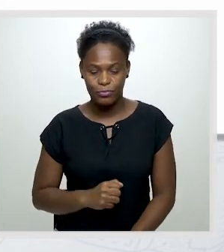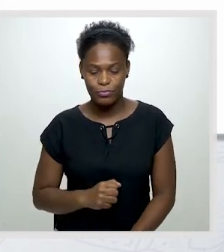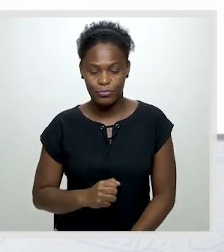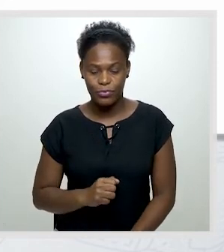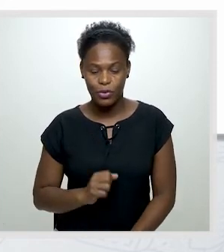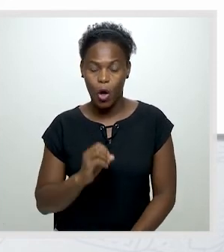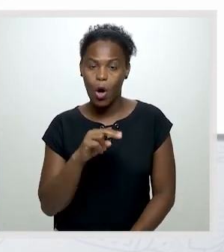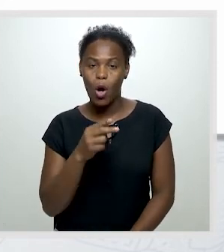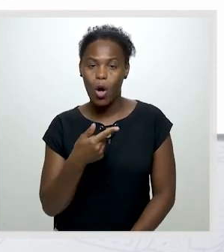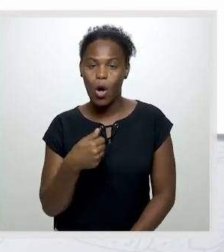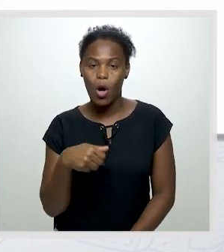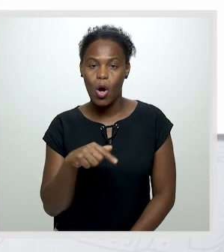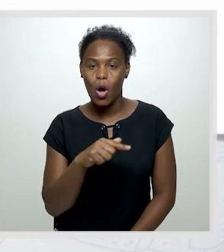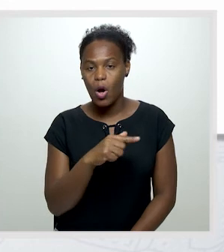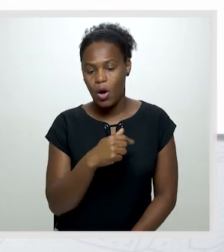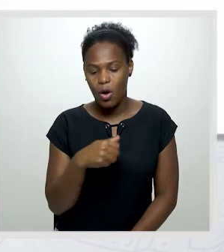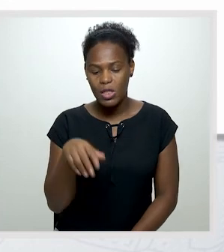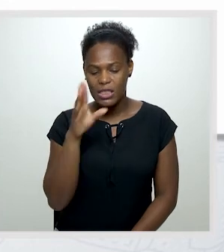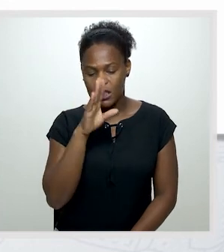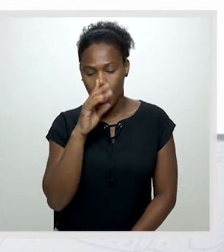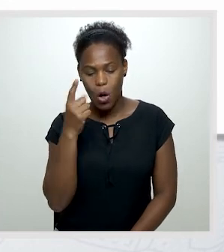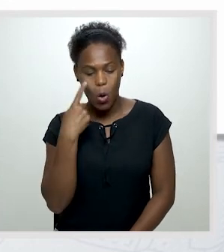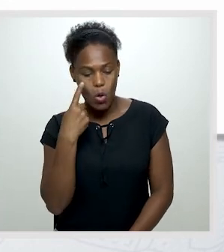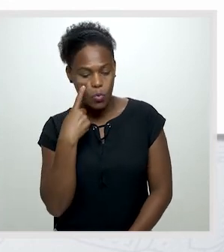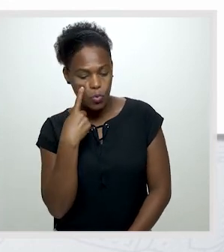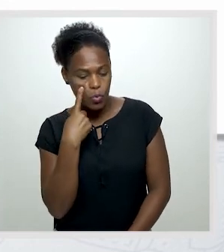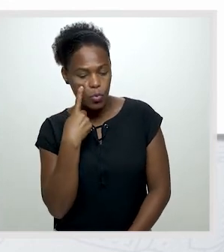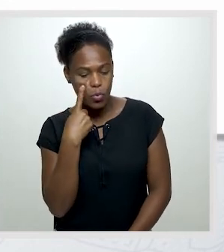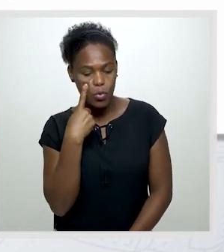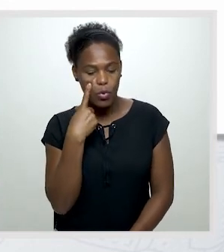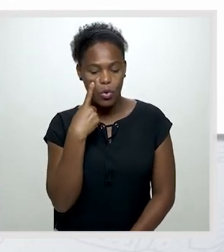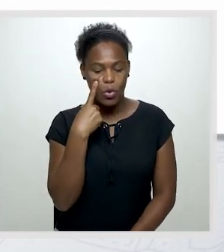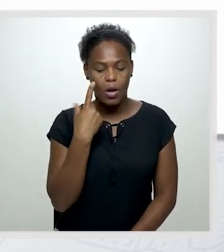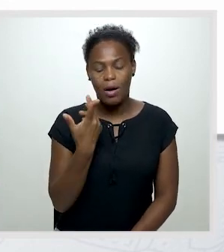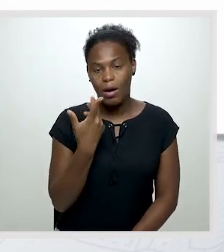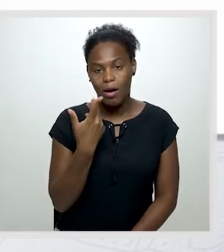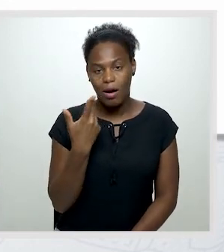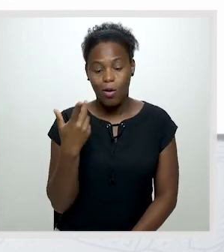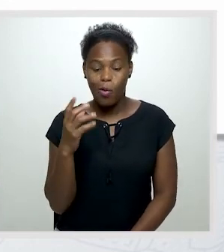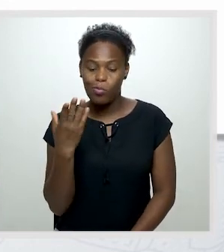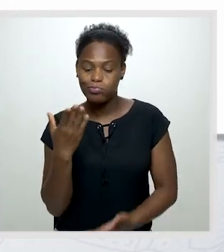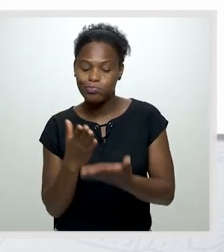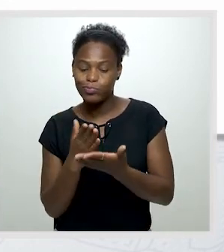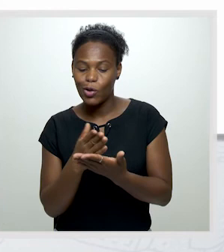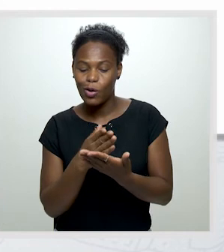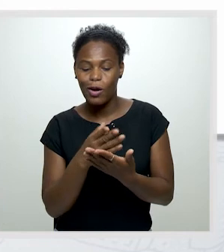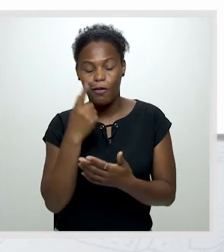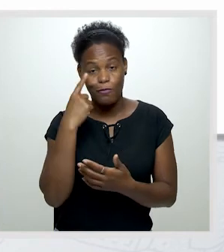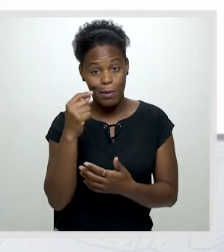On s'est connu au collège, un verbe pronominal.